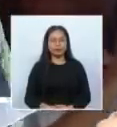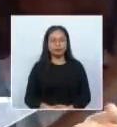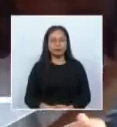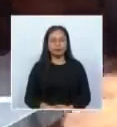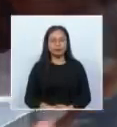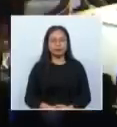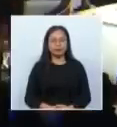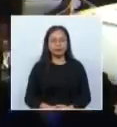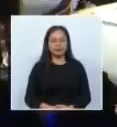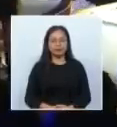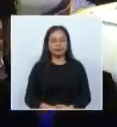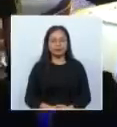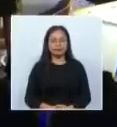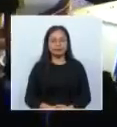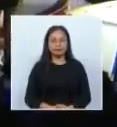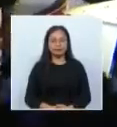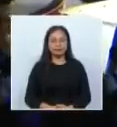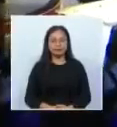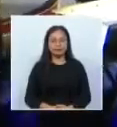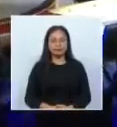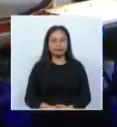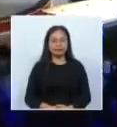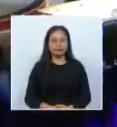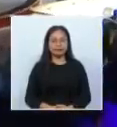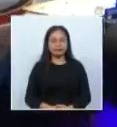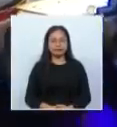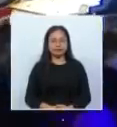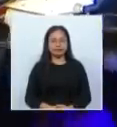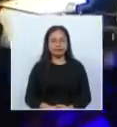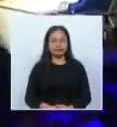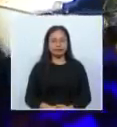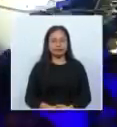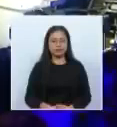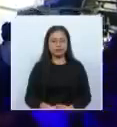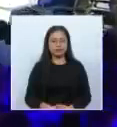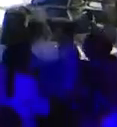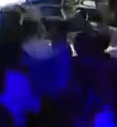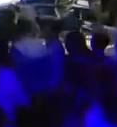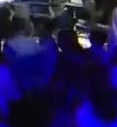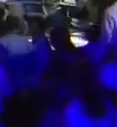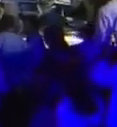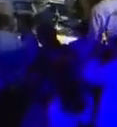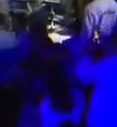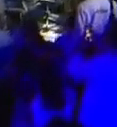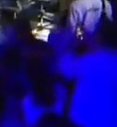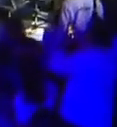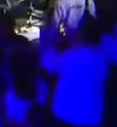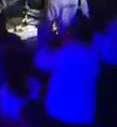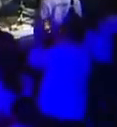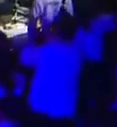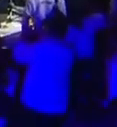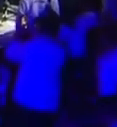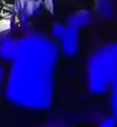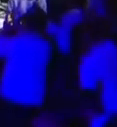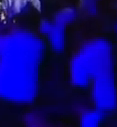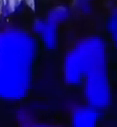menyampaikan gagasannya dengan relatif lebih jernih kayak gitu ya. Selain itu juga Pak Prabowo dan karenanya